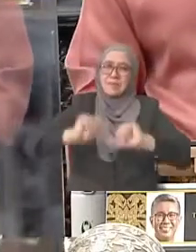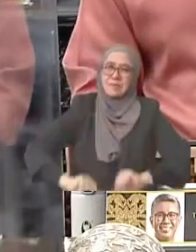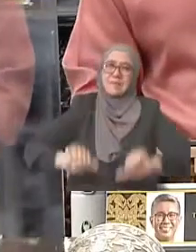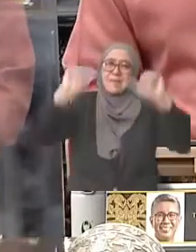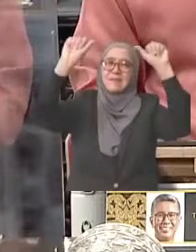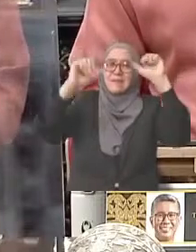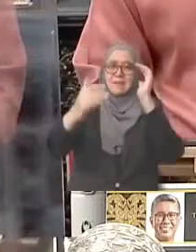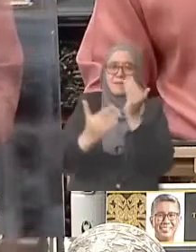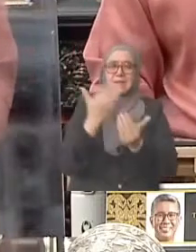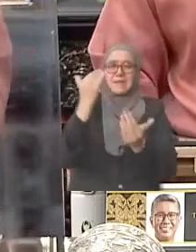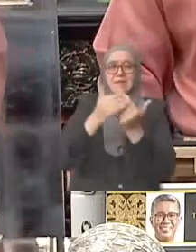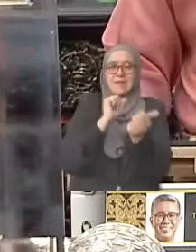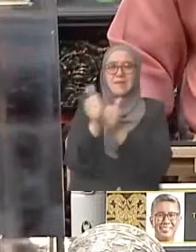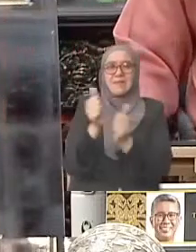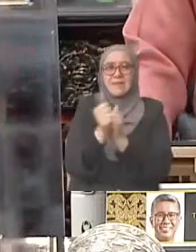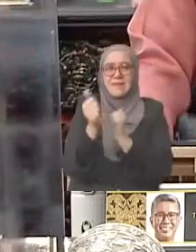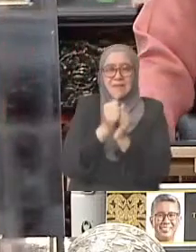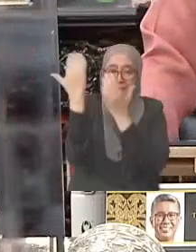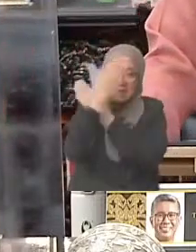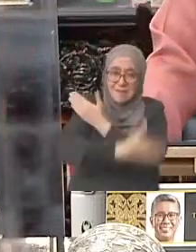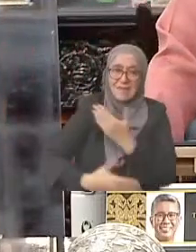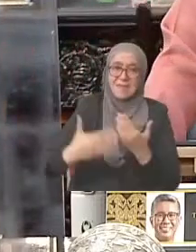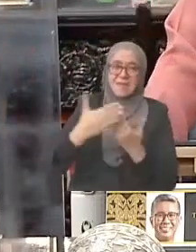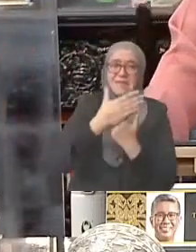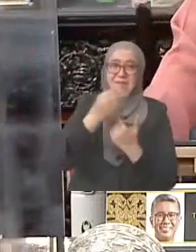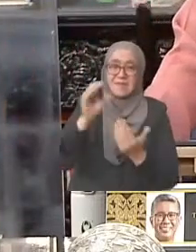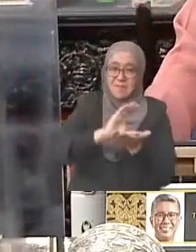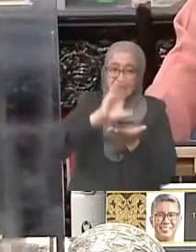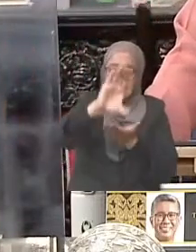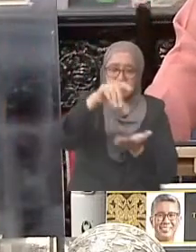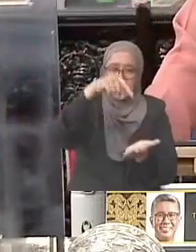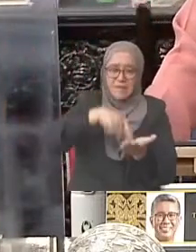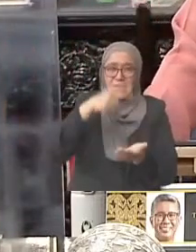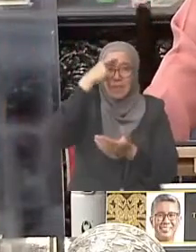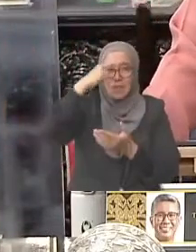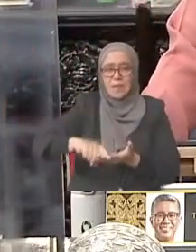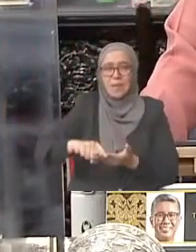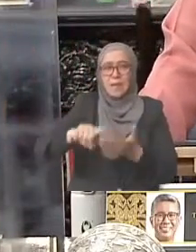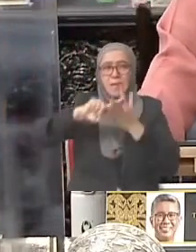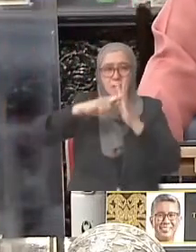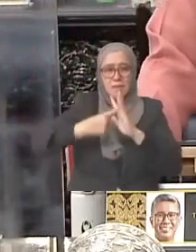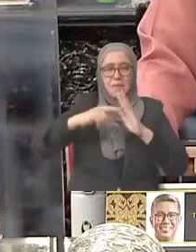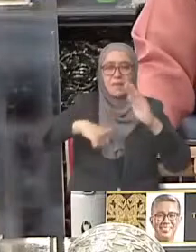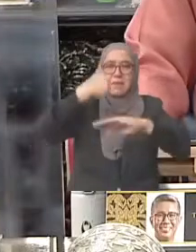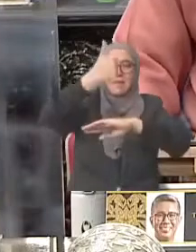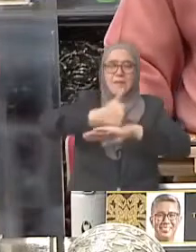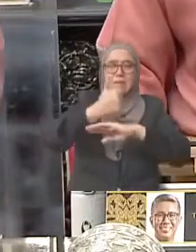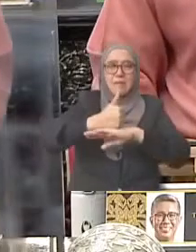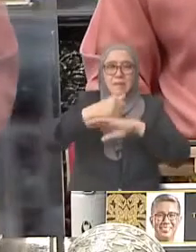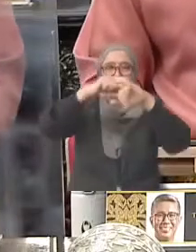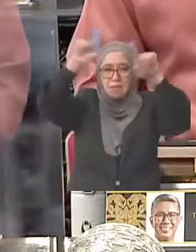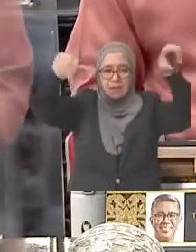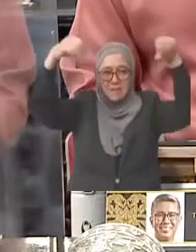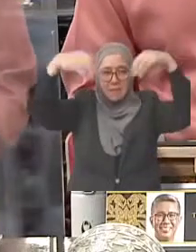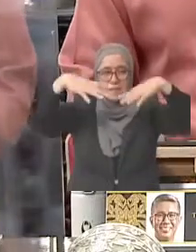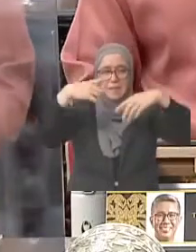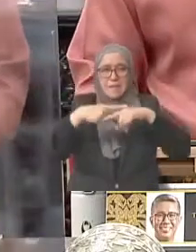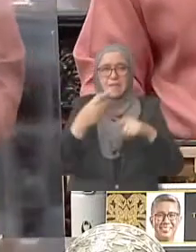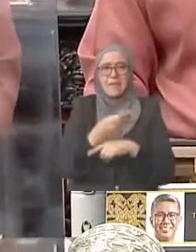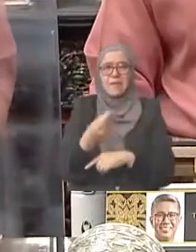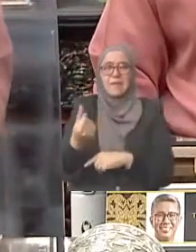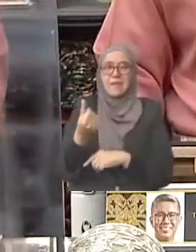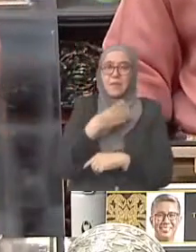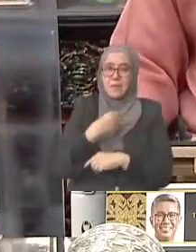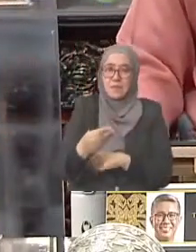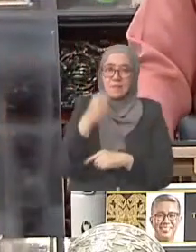mudahan sukan diseluruh negara butuhkan ini antaranya untuk memulihkan pembinaan sebuah stadium di bukit berbau pasti Putih Kelantan